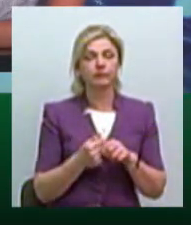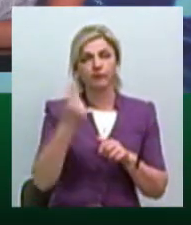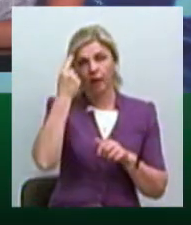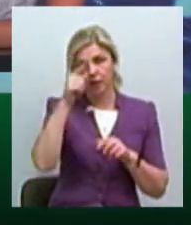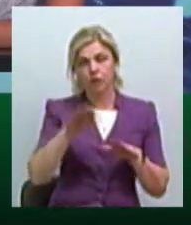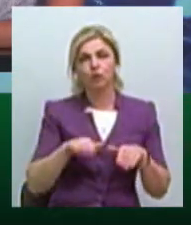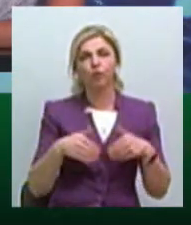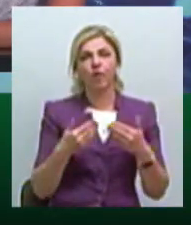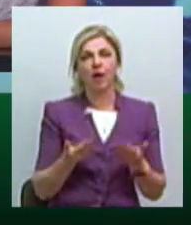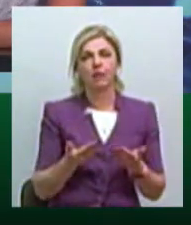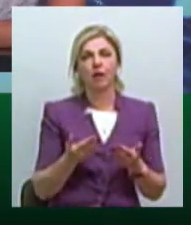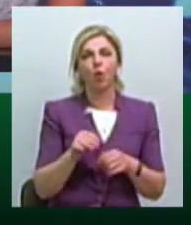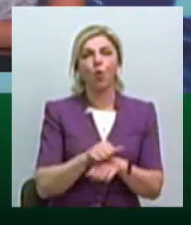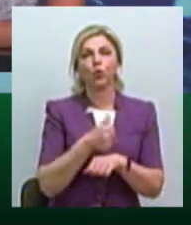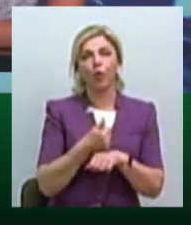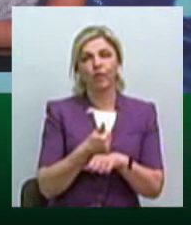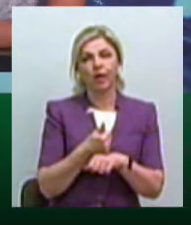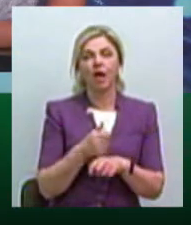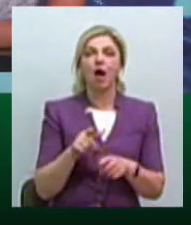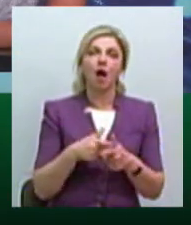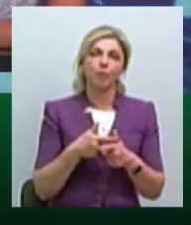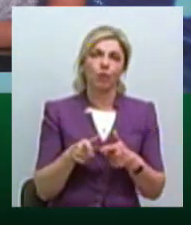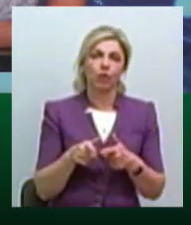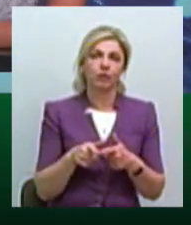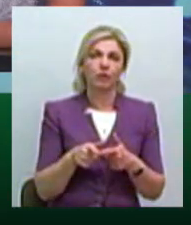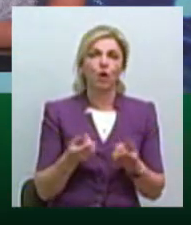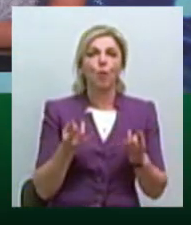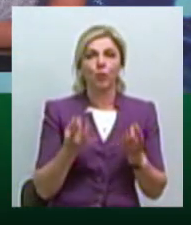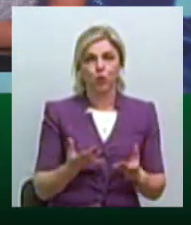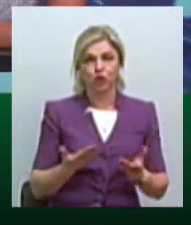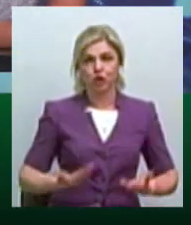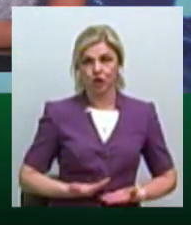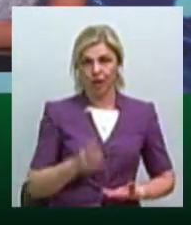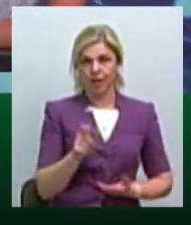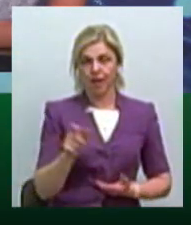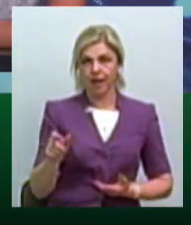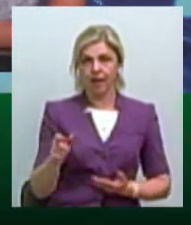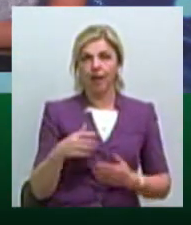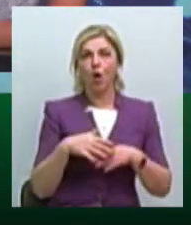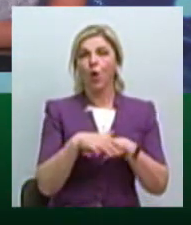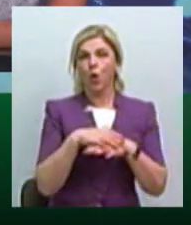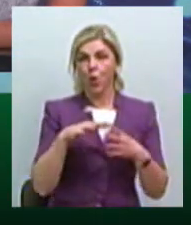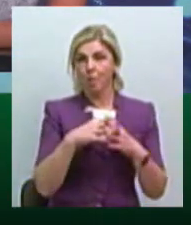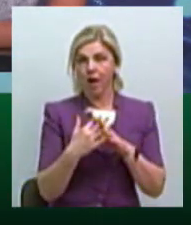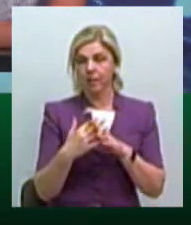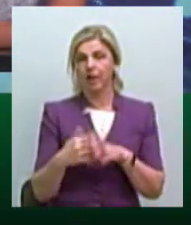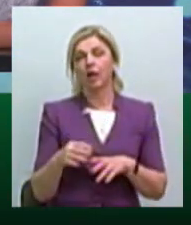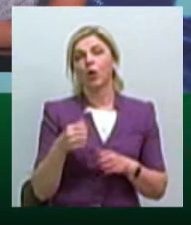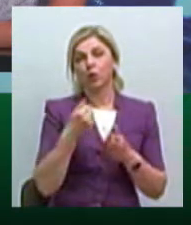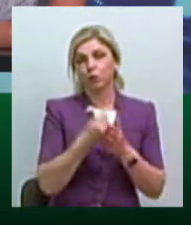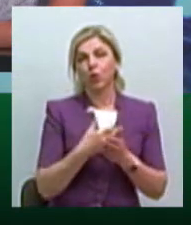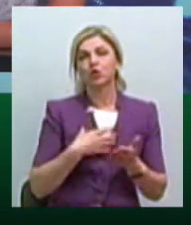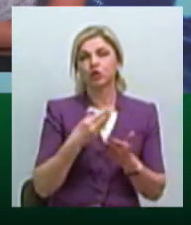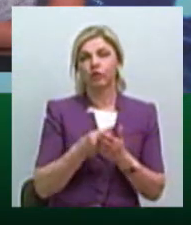ініціювання голови або простих жителів громади от, до